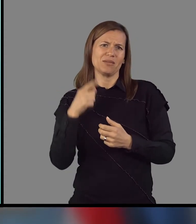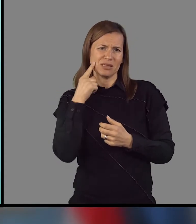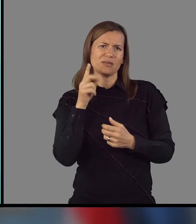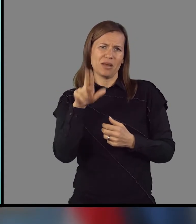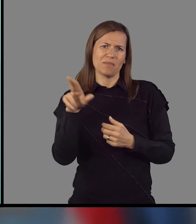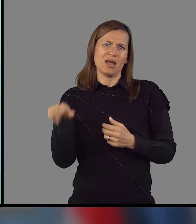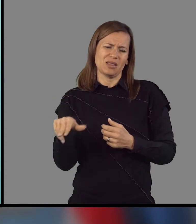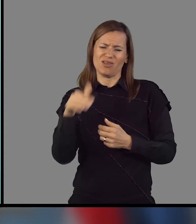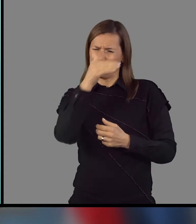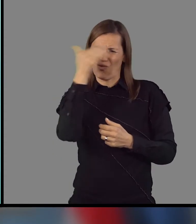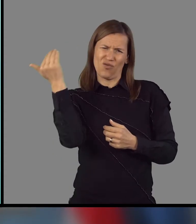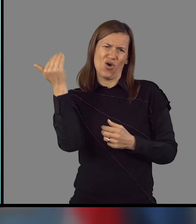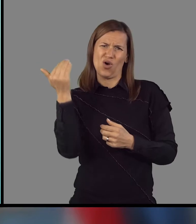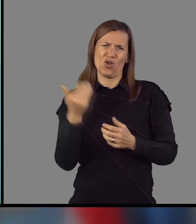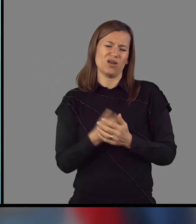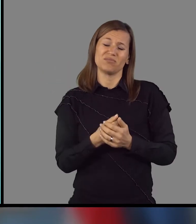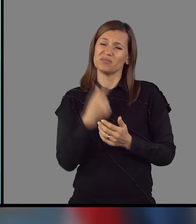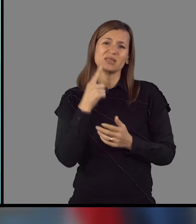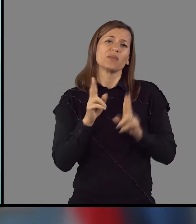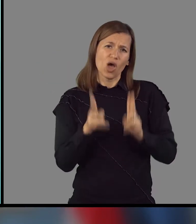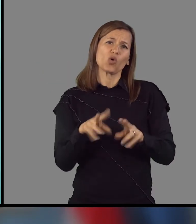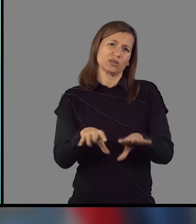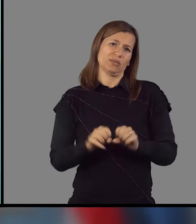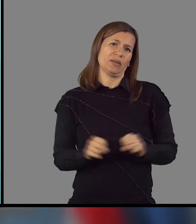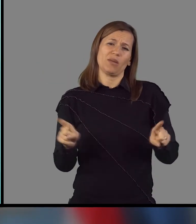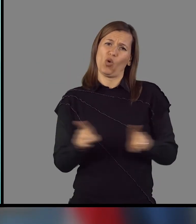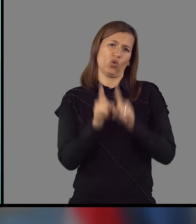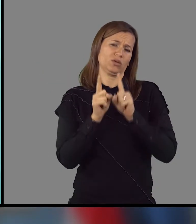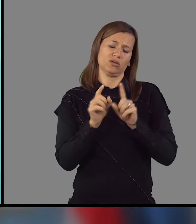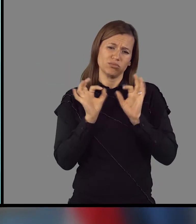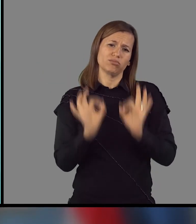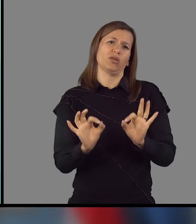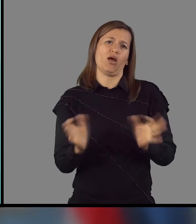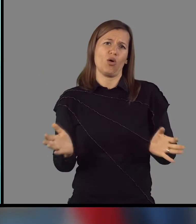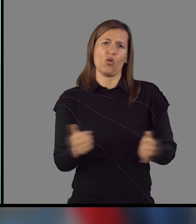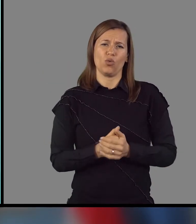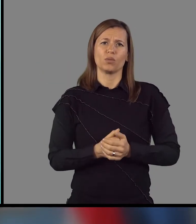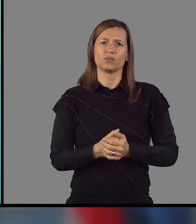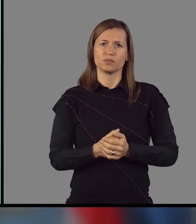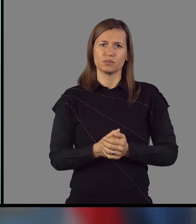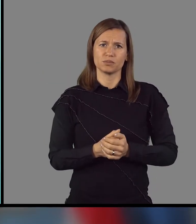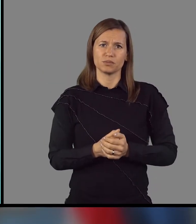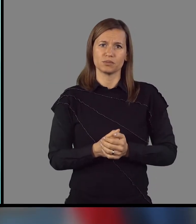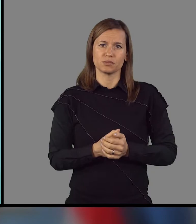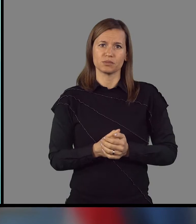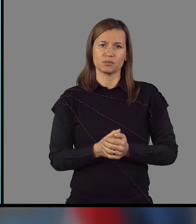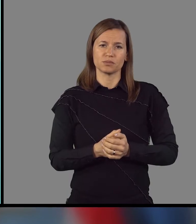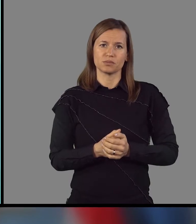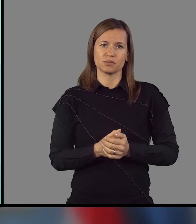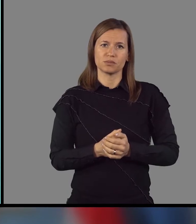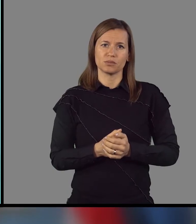sama, mislim, da imata dovolj, da pravzaprav jih lahko sprejmemo tako, kot se spodobi za sodržavljane.